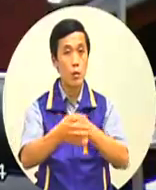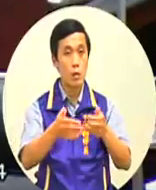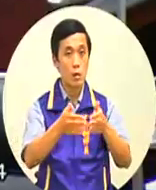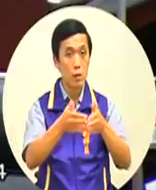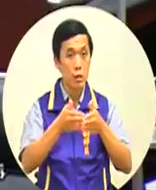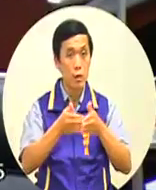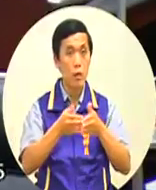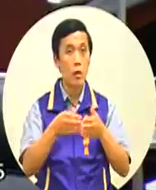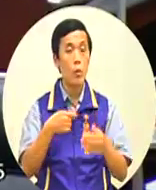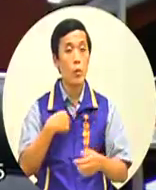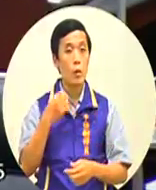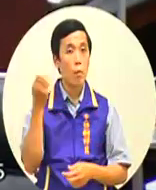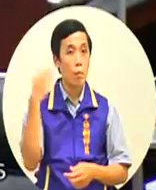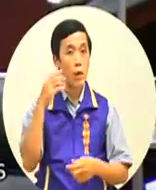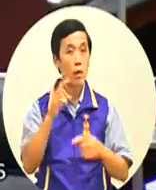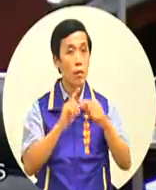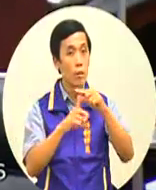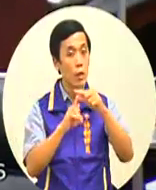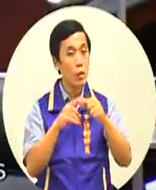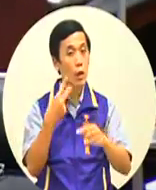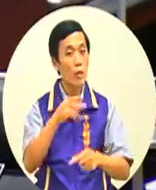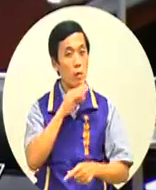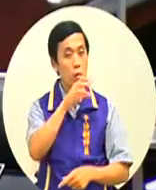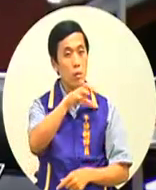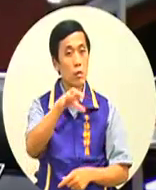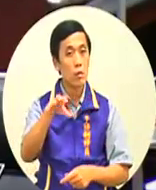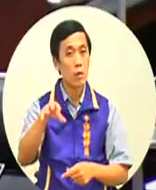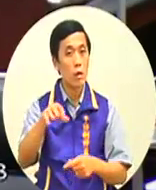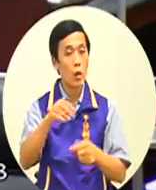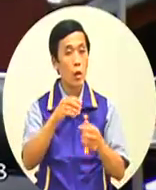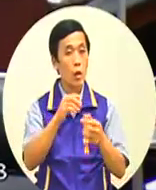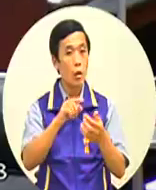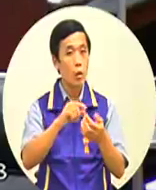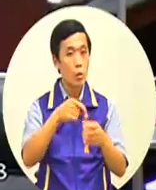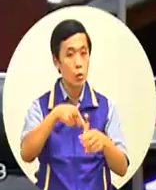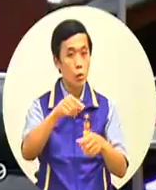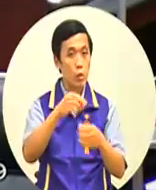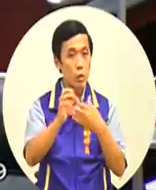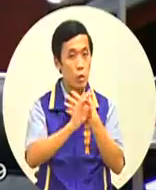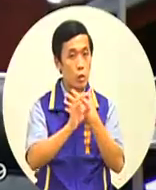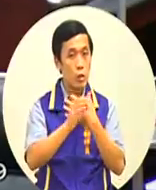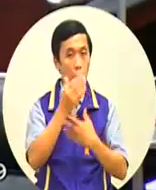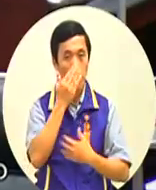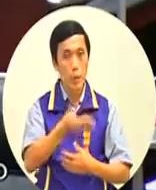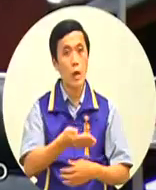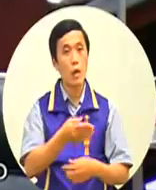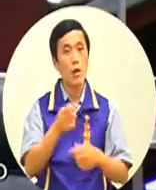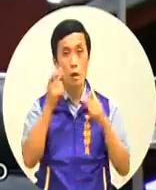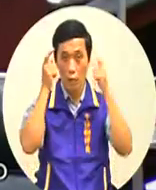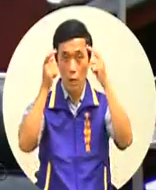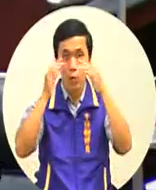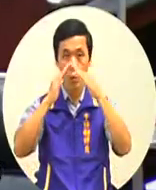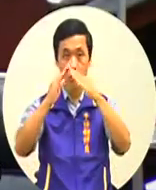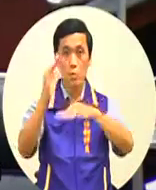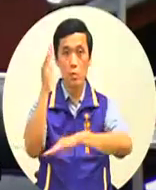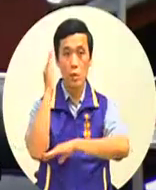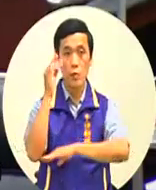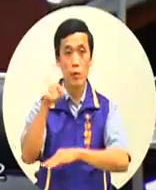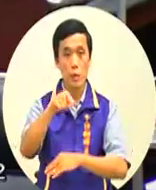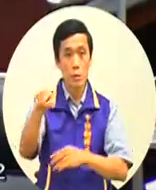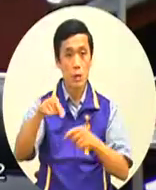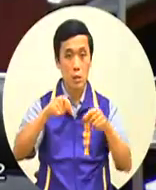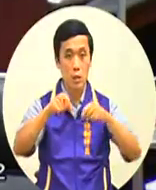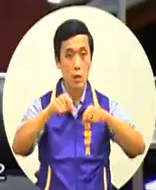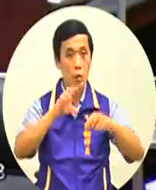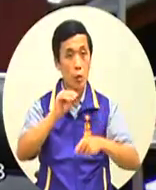但我听讲台中吼也对干做了无正成功啦，吼、哦，还是讲按高雄市政府有没有这种计划？